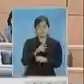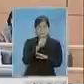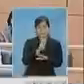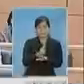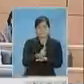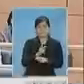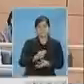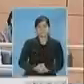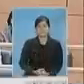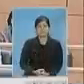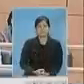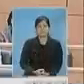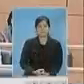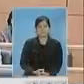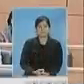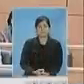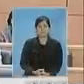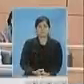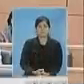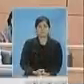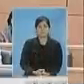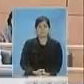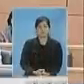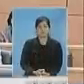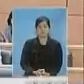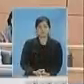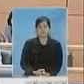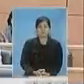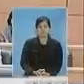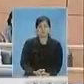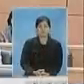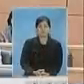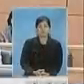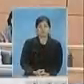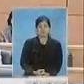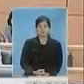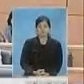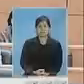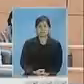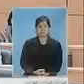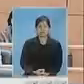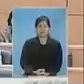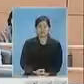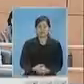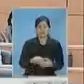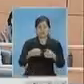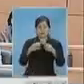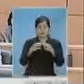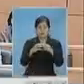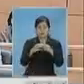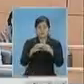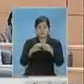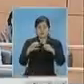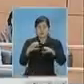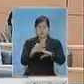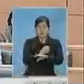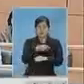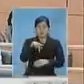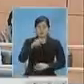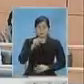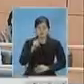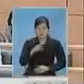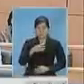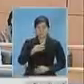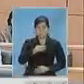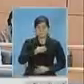เคารพครับเค้าบอกว่าพรรคเพื่อไทยอย่าเอาเสียง